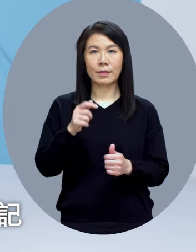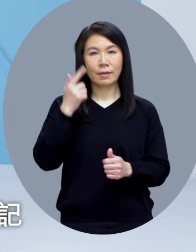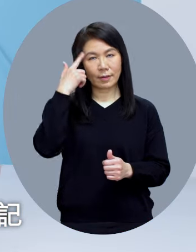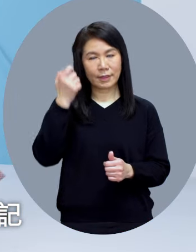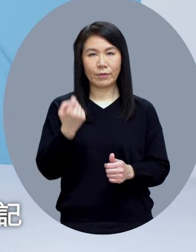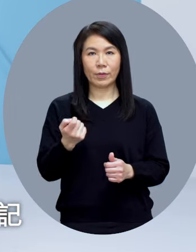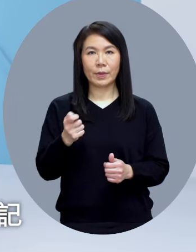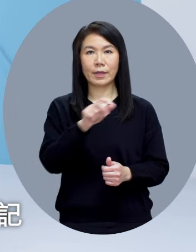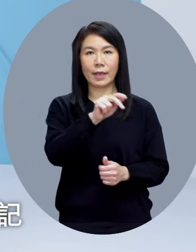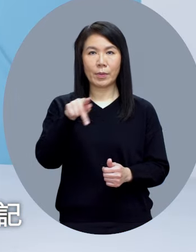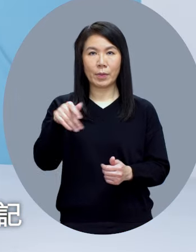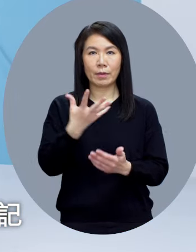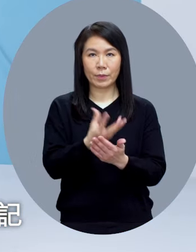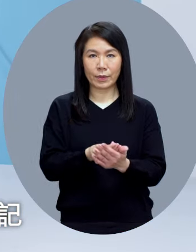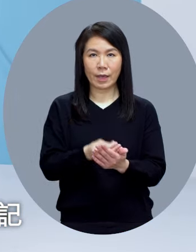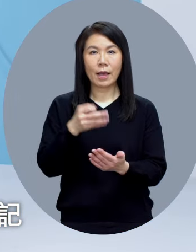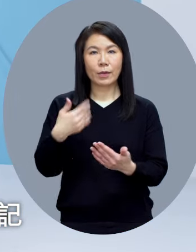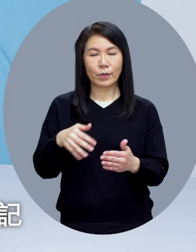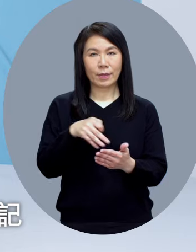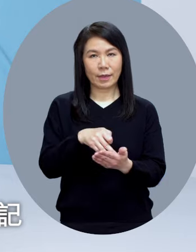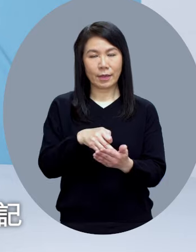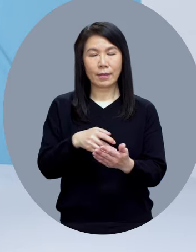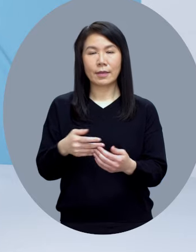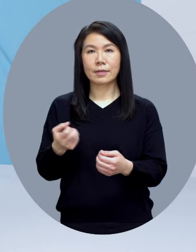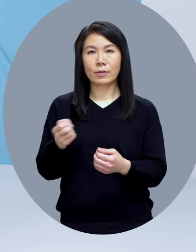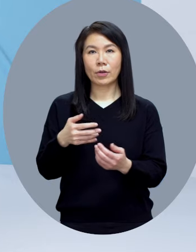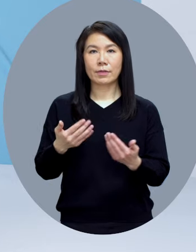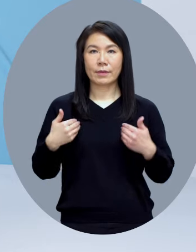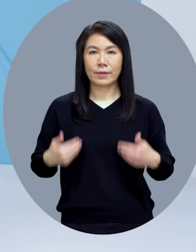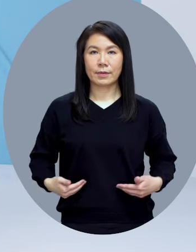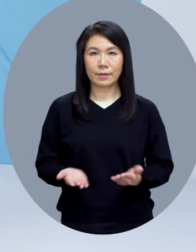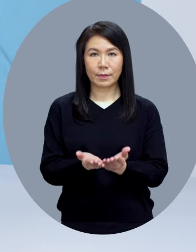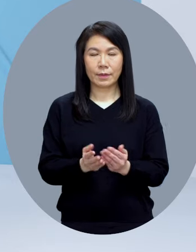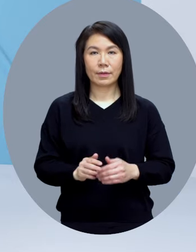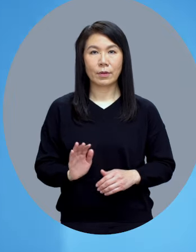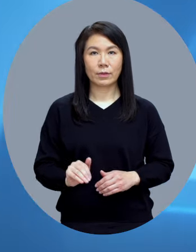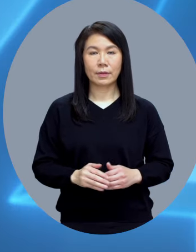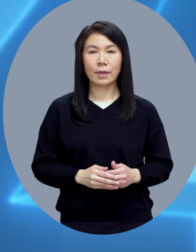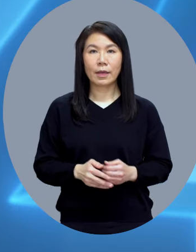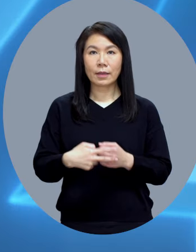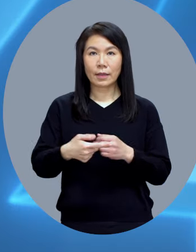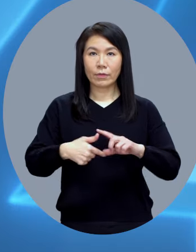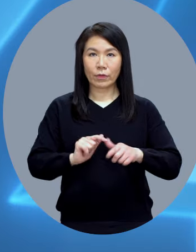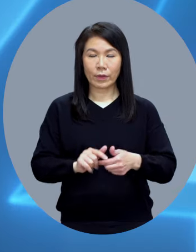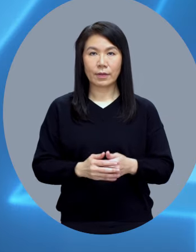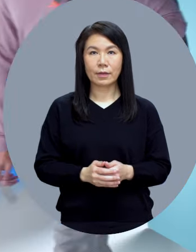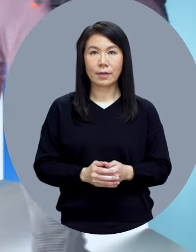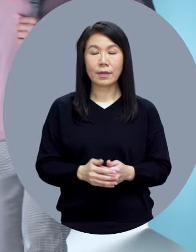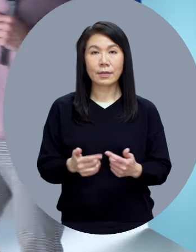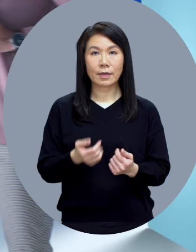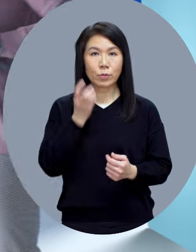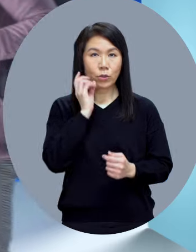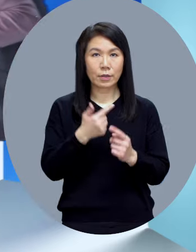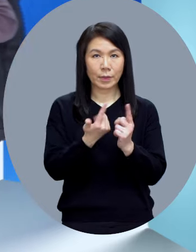先安装咗至方便流动应用程式，并完成登记，先可以核实身份。第二种方法，适